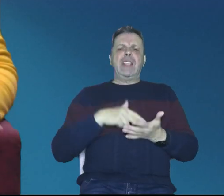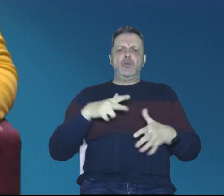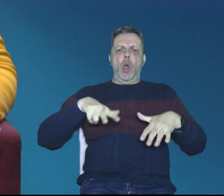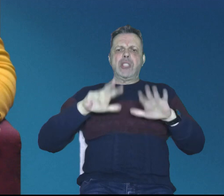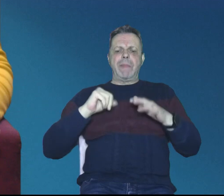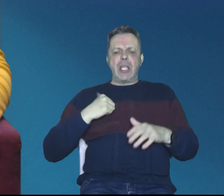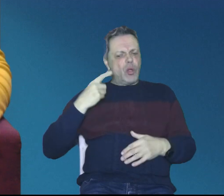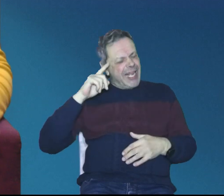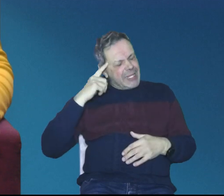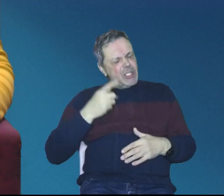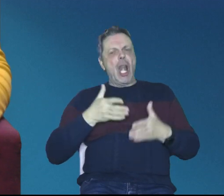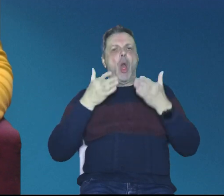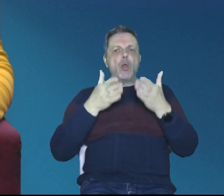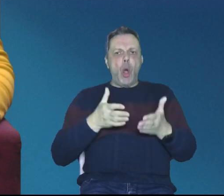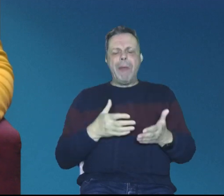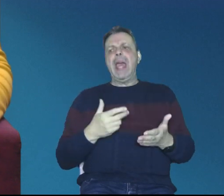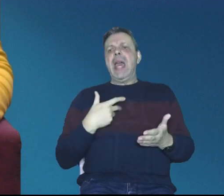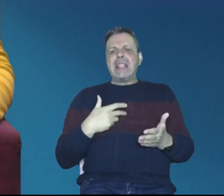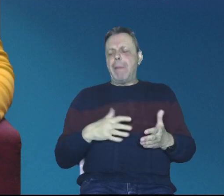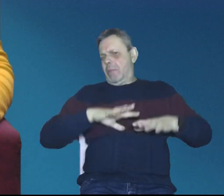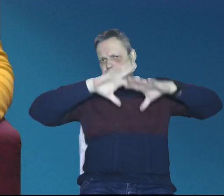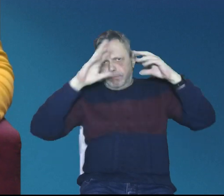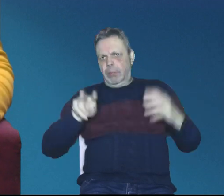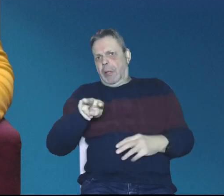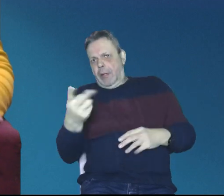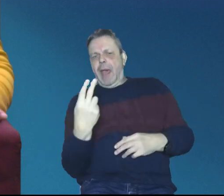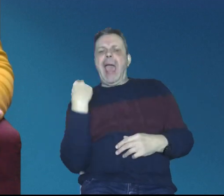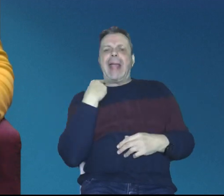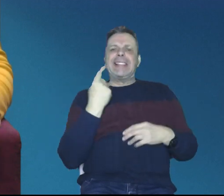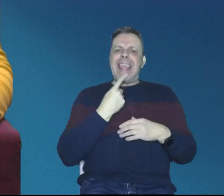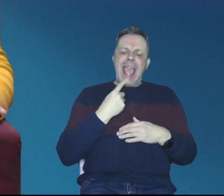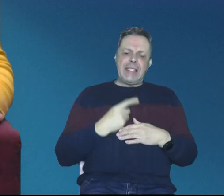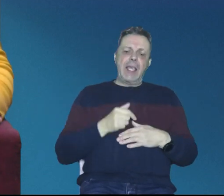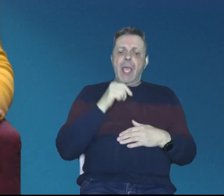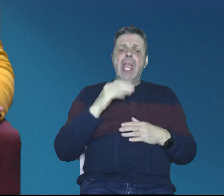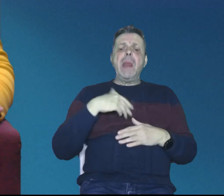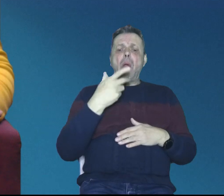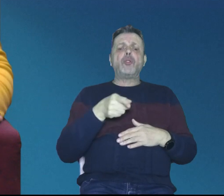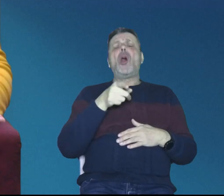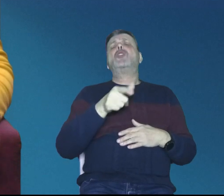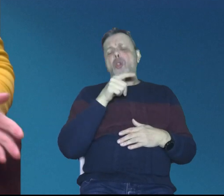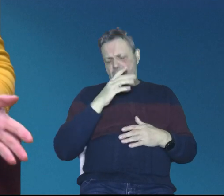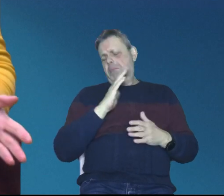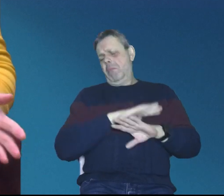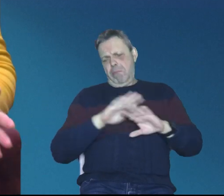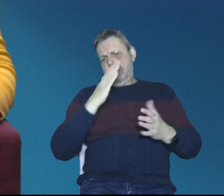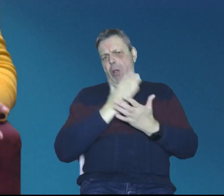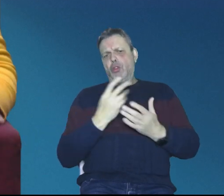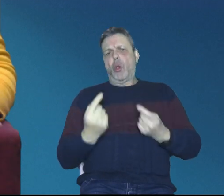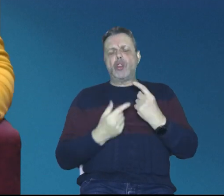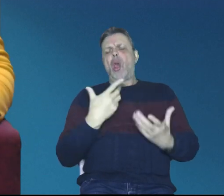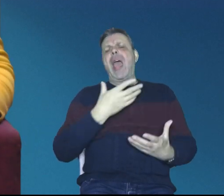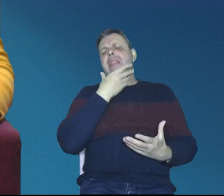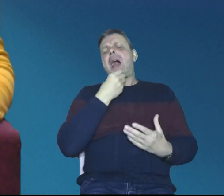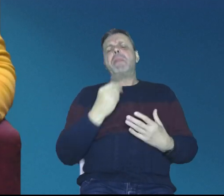smo 2018. promišljali o tome da bi trebalo cijeli scenarij u stvari prevesti na engleski jezik i nakon toga to se i